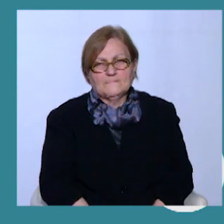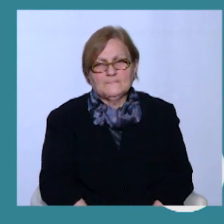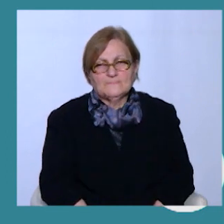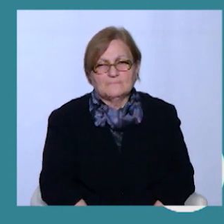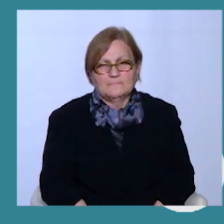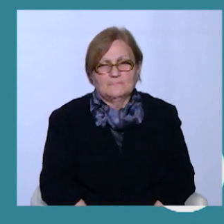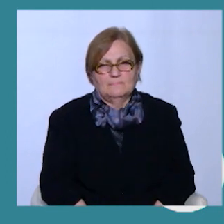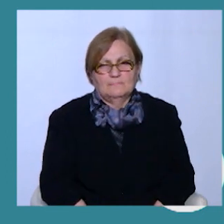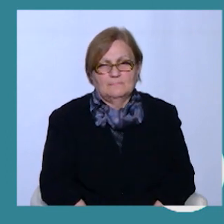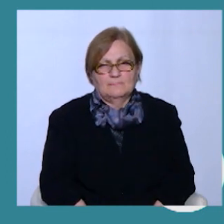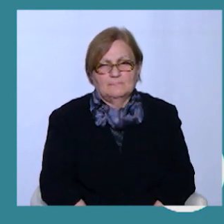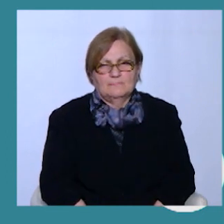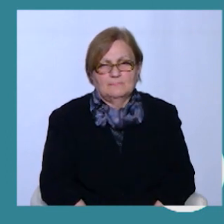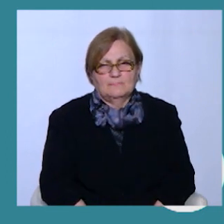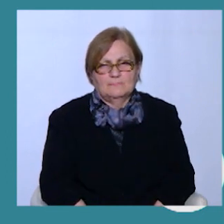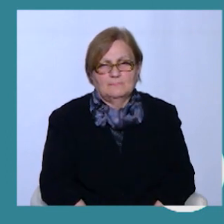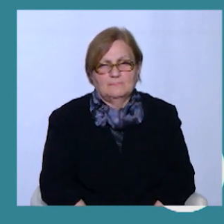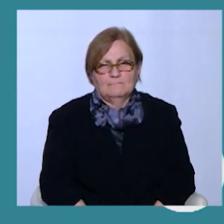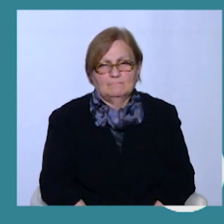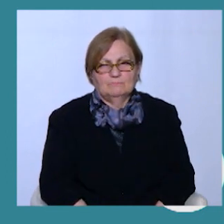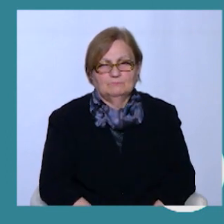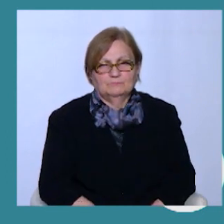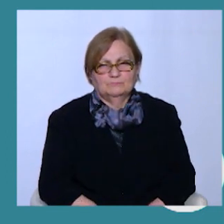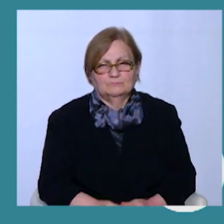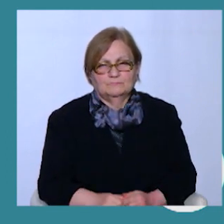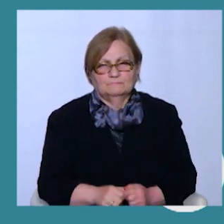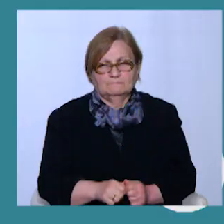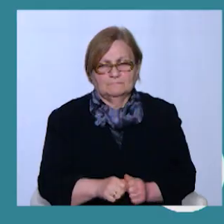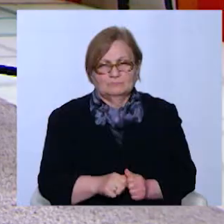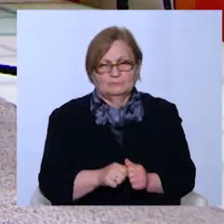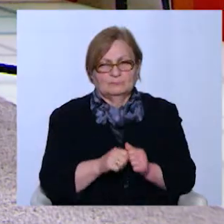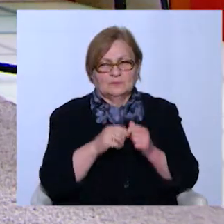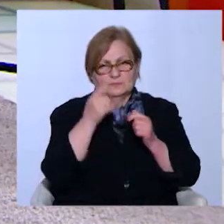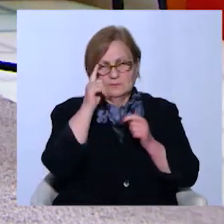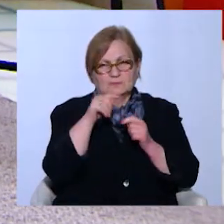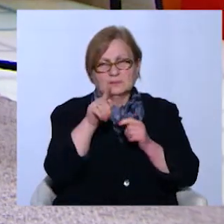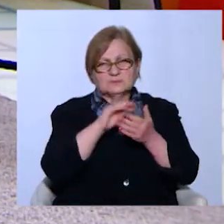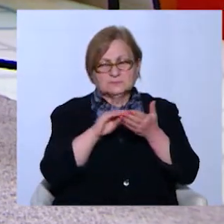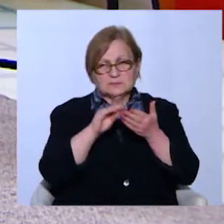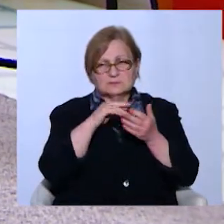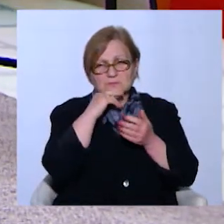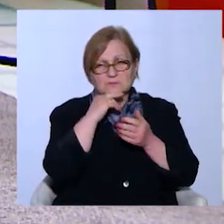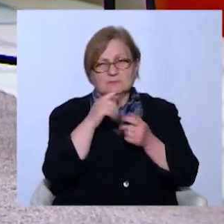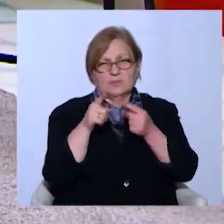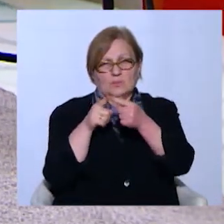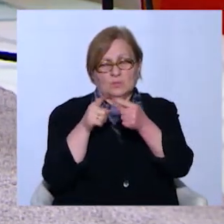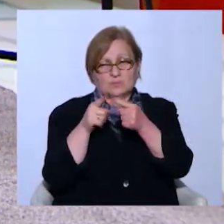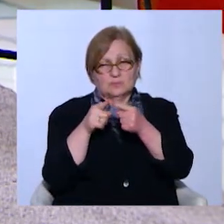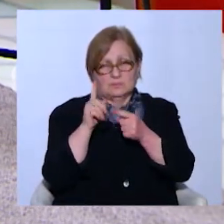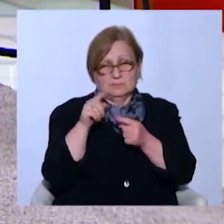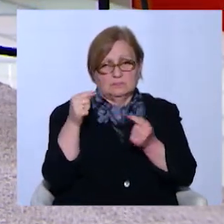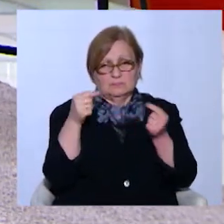2, 3, ანუ იგულისხმება ერთ გვერდთან მდებარე კუთხეები, ალბათ მივხვდით ხო, იმიტომ რომ მოპირდაპირე კუთხეები ტოლია. იპოვეთ